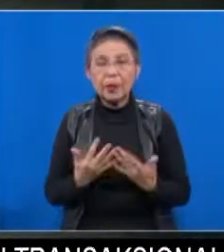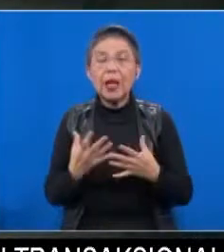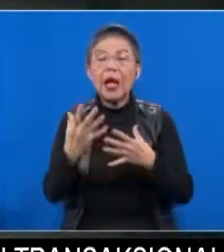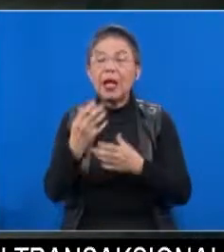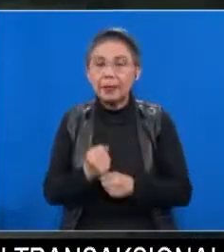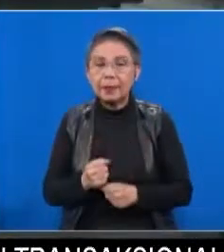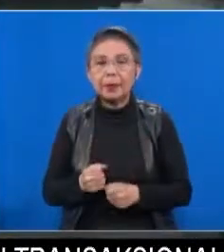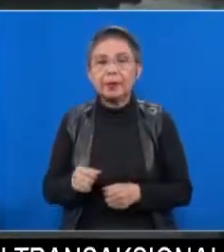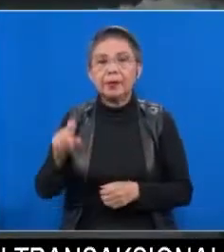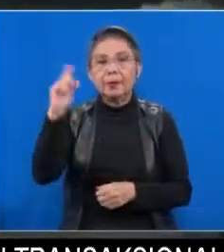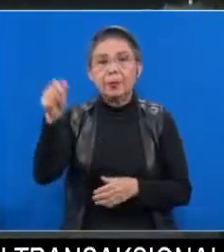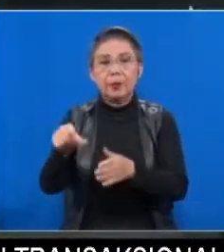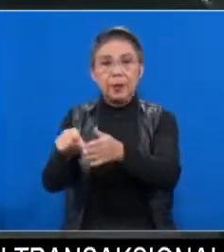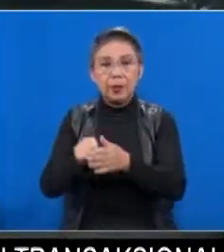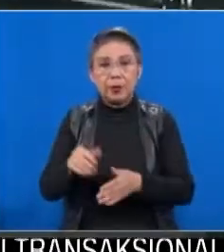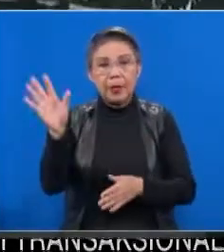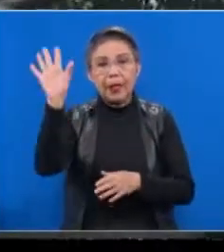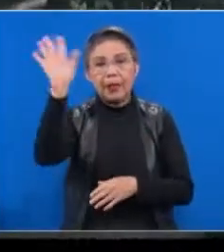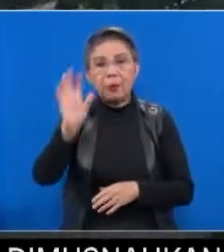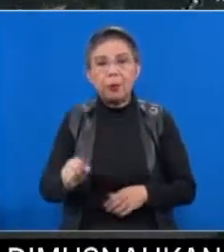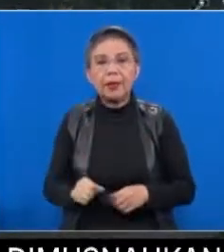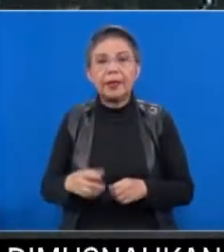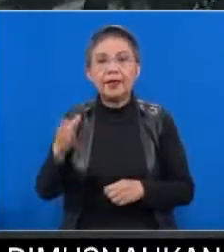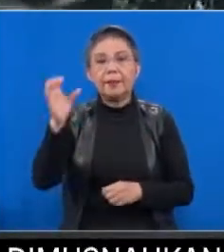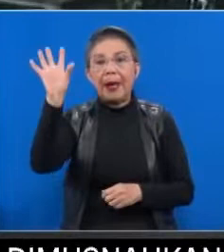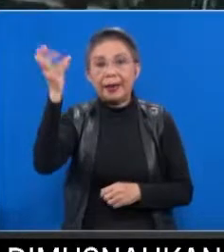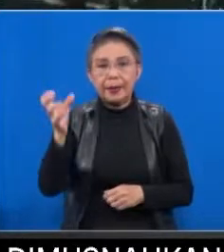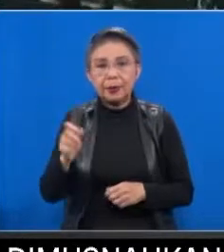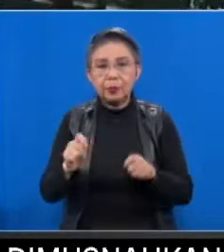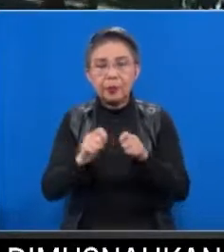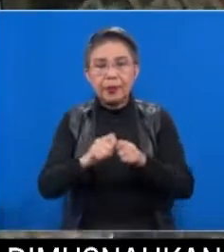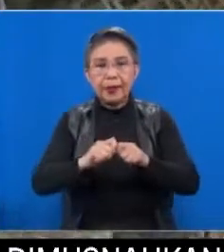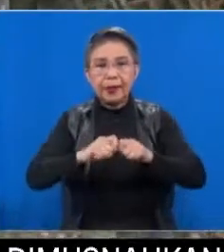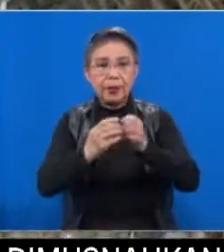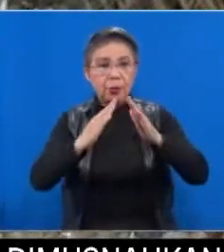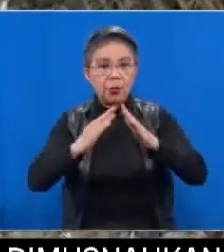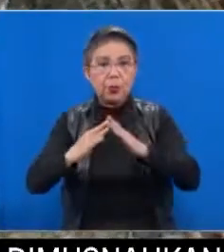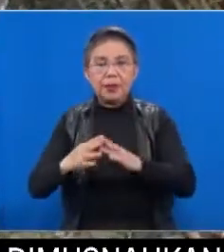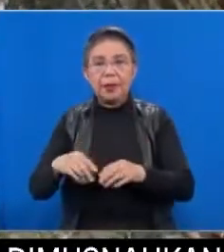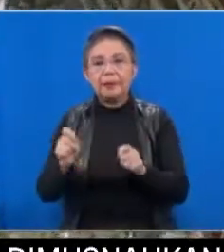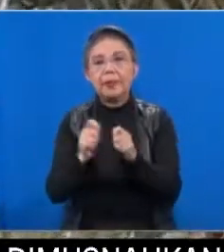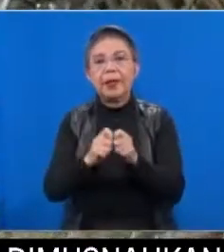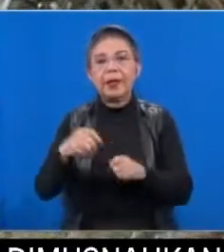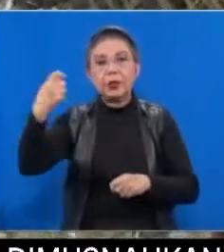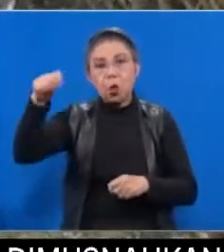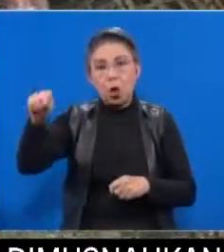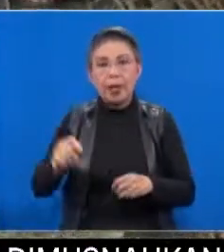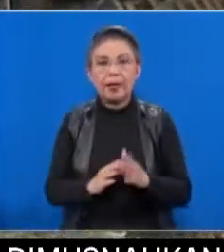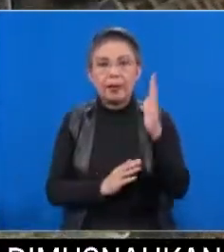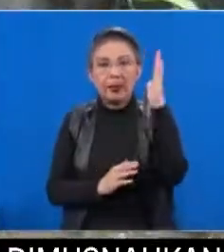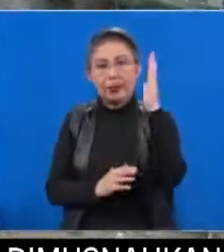adanya bantuan dari pemerintah Kabupaten Tangerang untuk memperbaiki rumah mereka yang rusak dan tembok ruang kelas sekolah yang ambruk. Tim